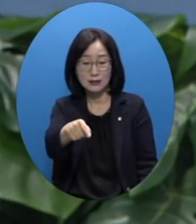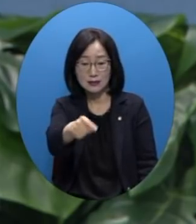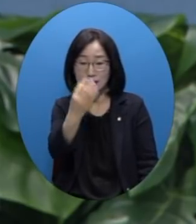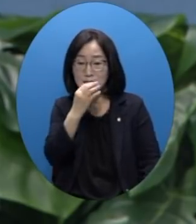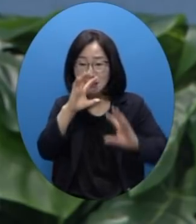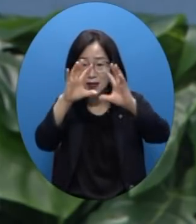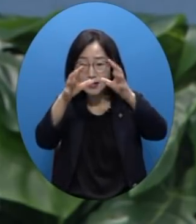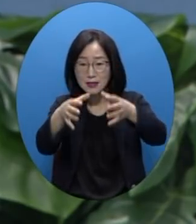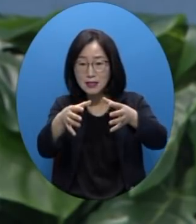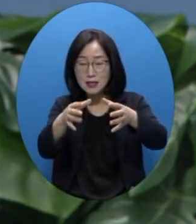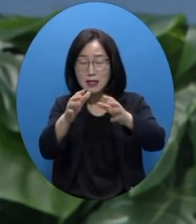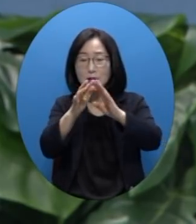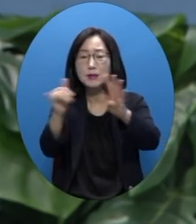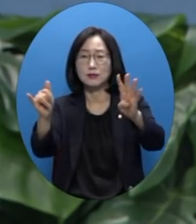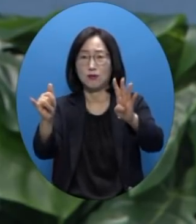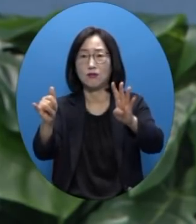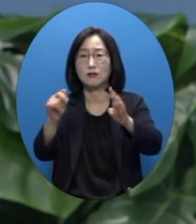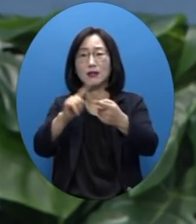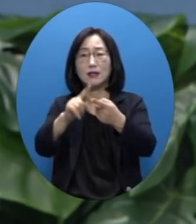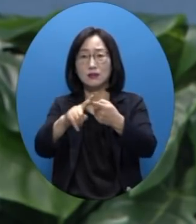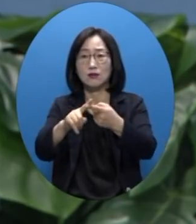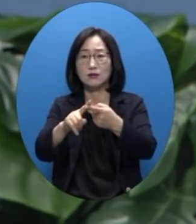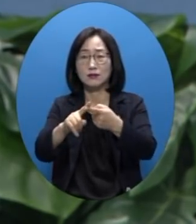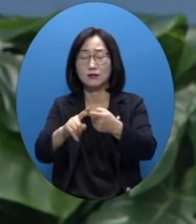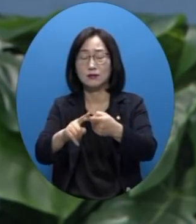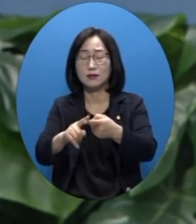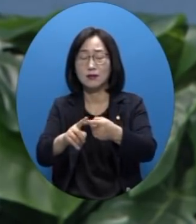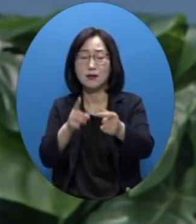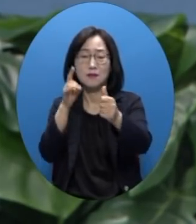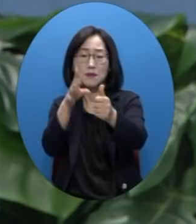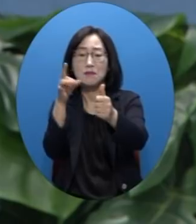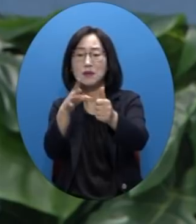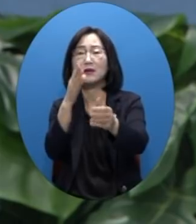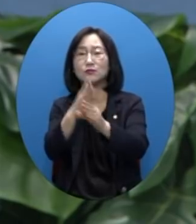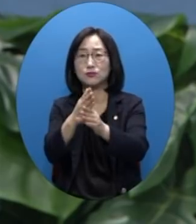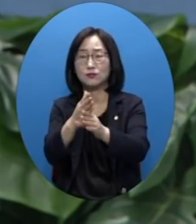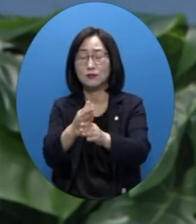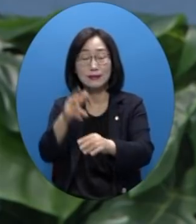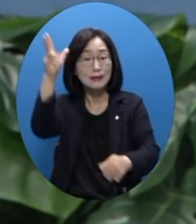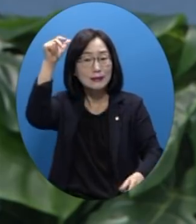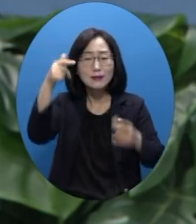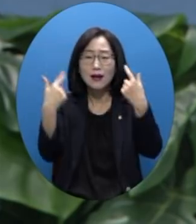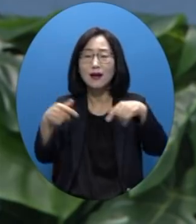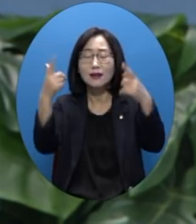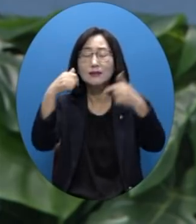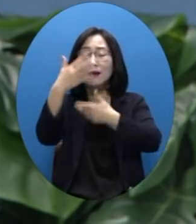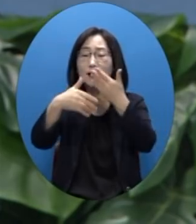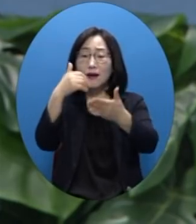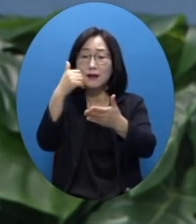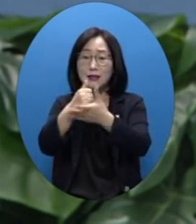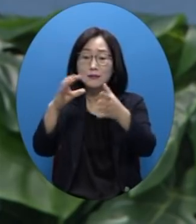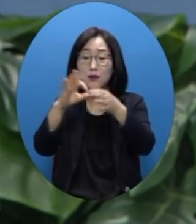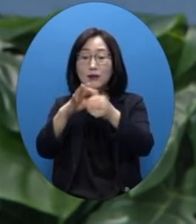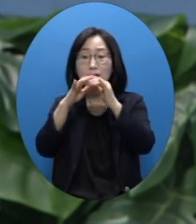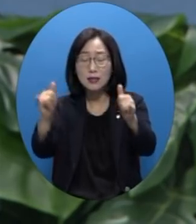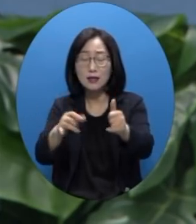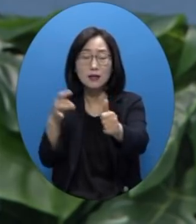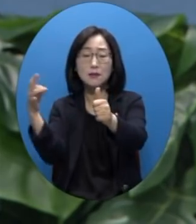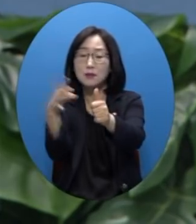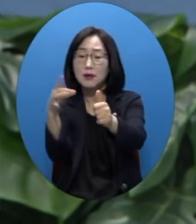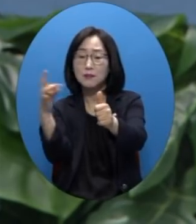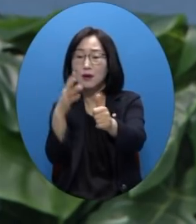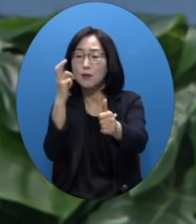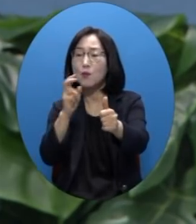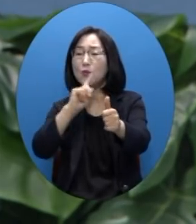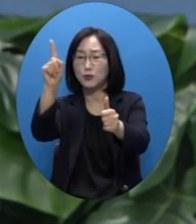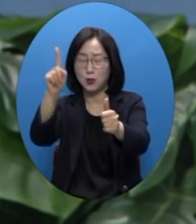이스라엘 백성을 참수하고 있는 것입니다. 사탄은 언제나 하나님의 백성을 참수하고 또